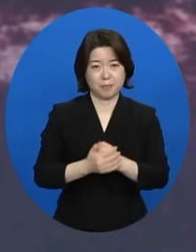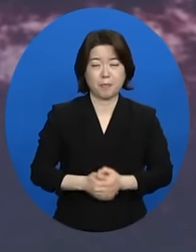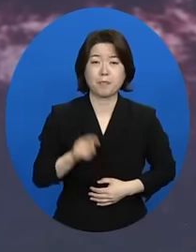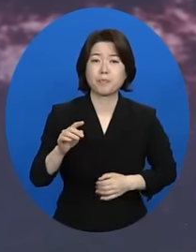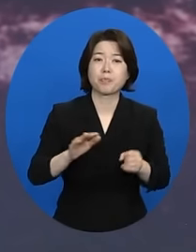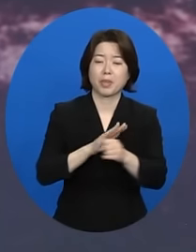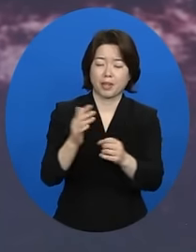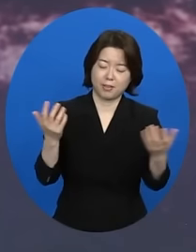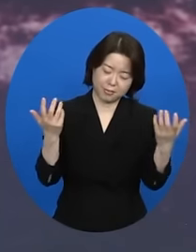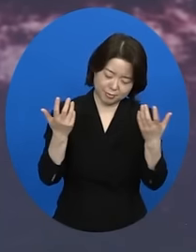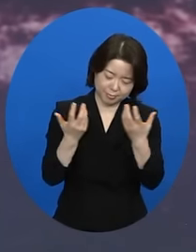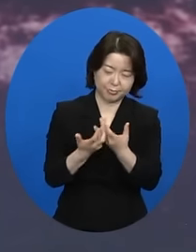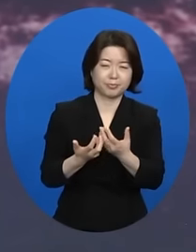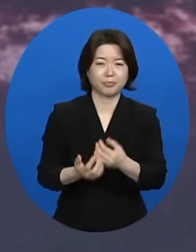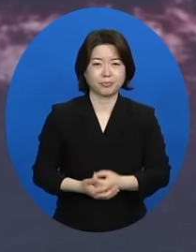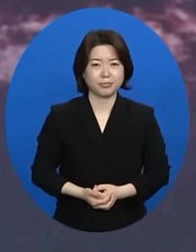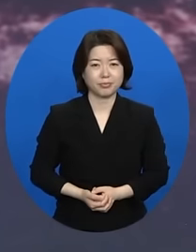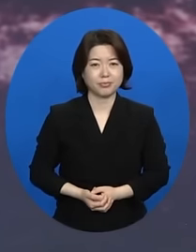사랑이 풍성한지 몰라,